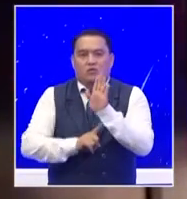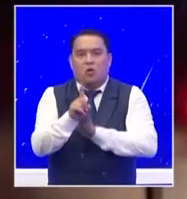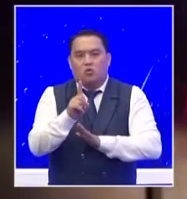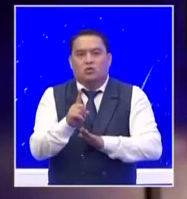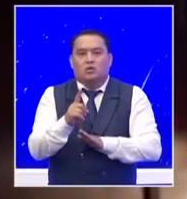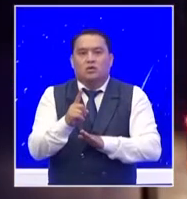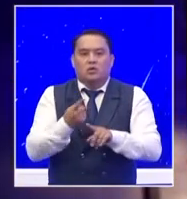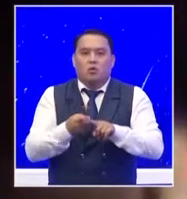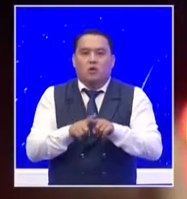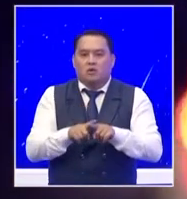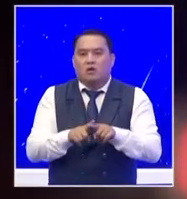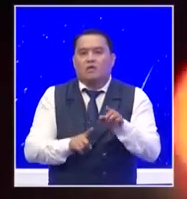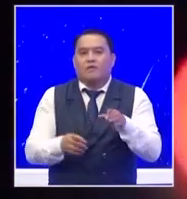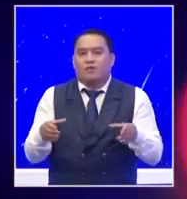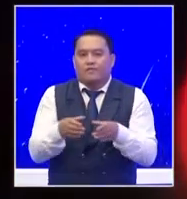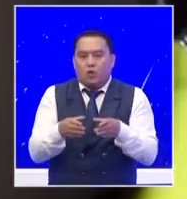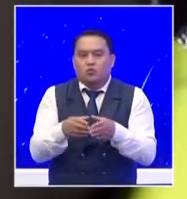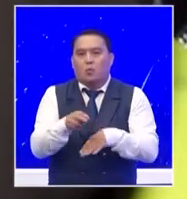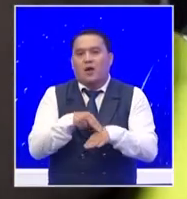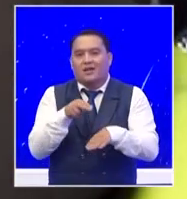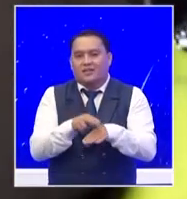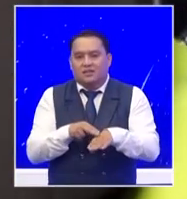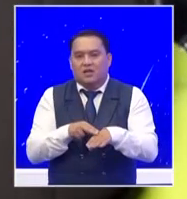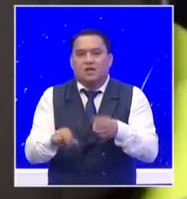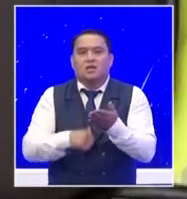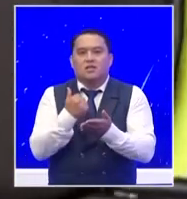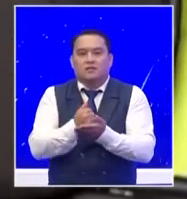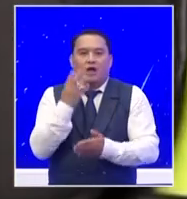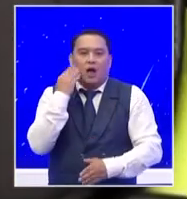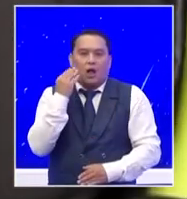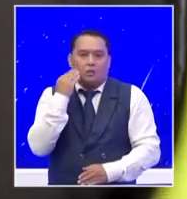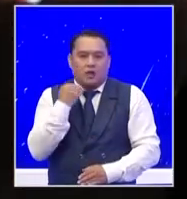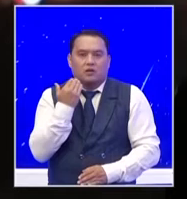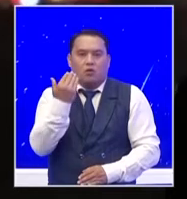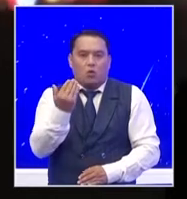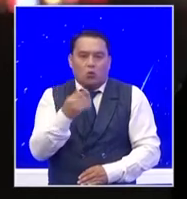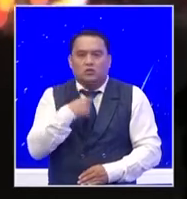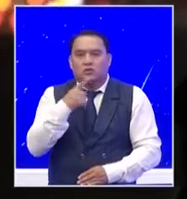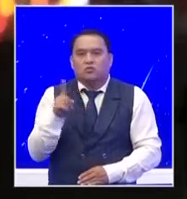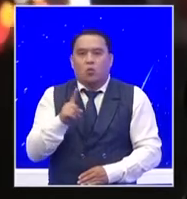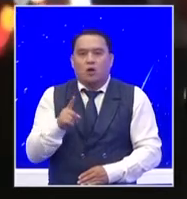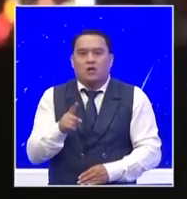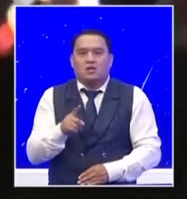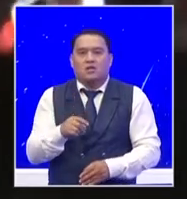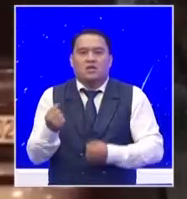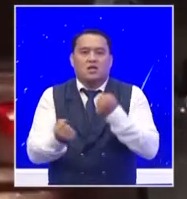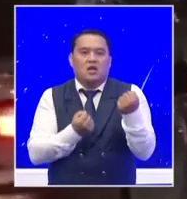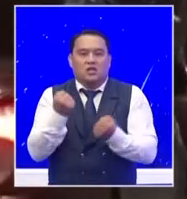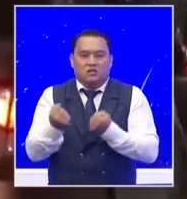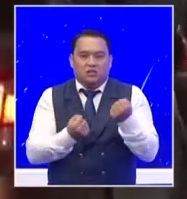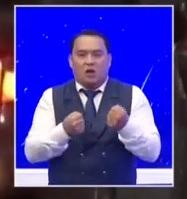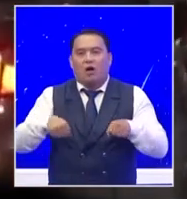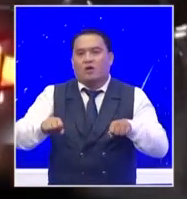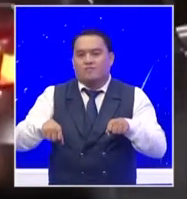началось с единого развода комплексных сил полиции. Начальник ДП Алматы Канат Таймерденов отметил, что агрессивная езда